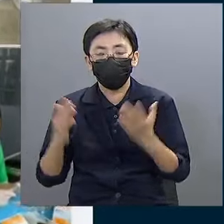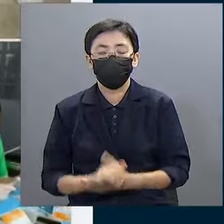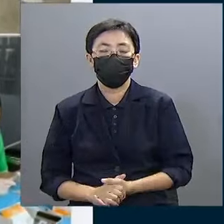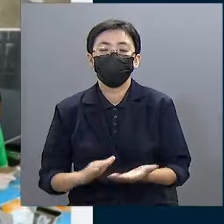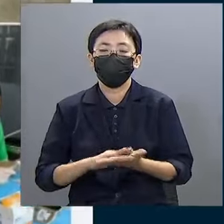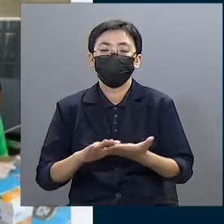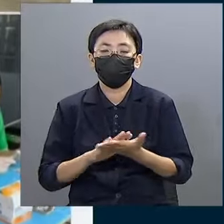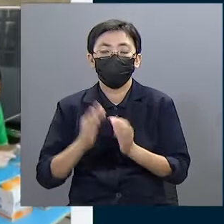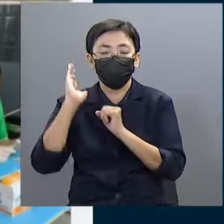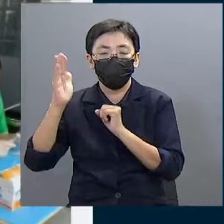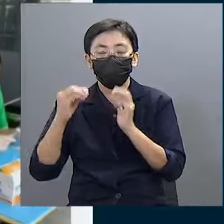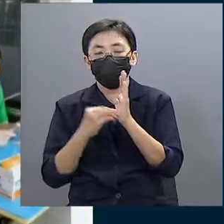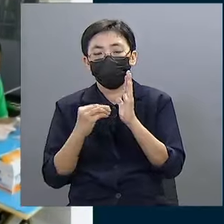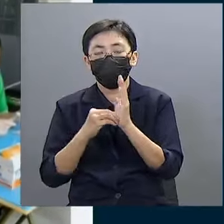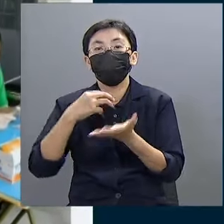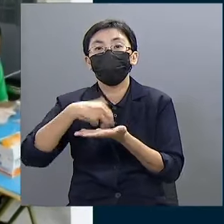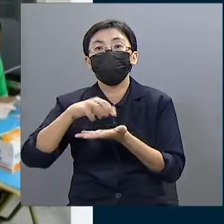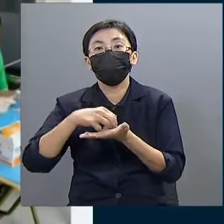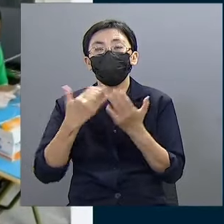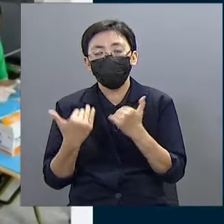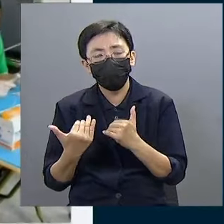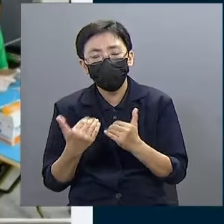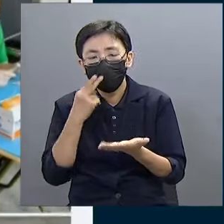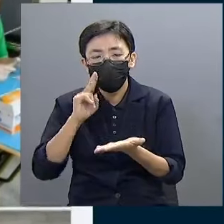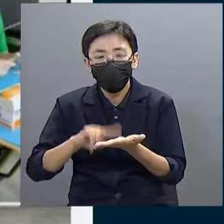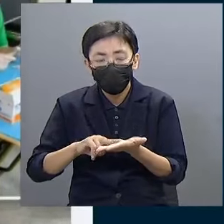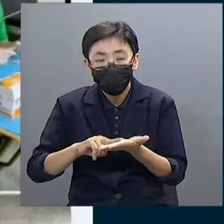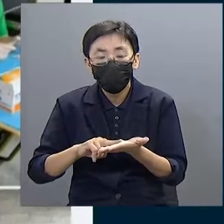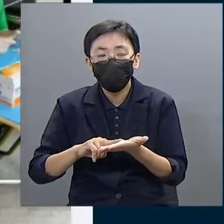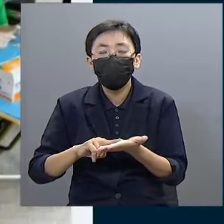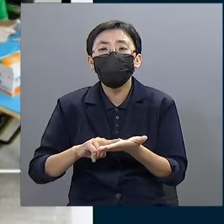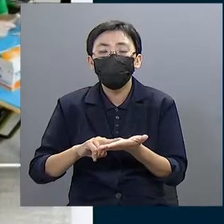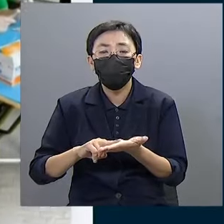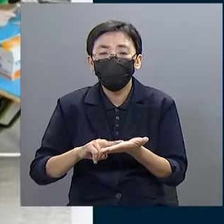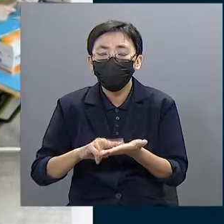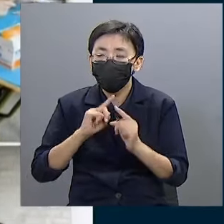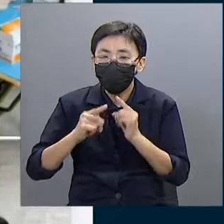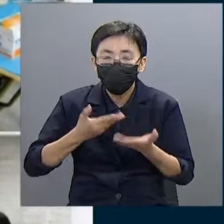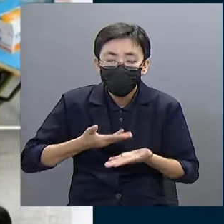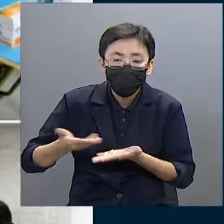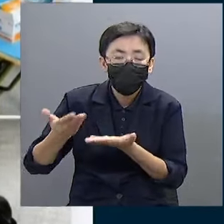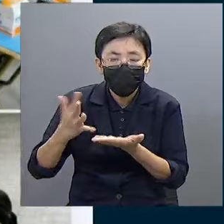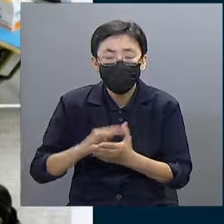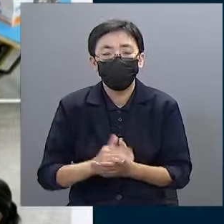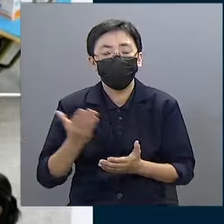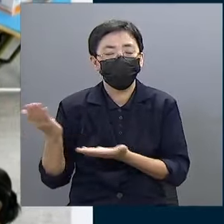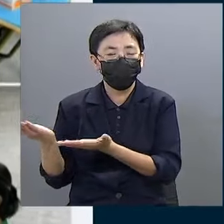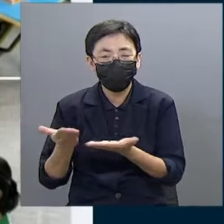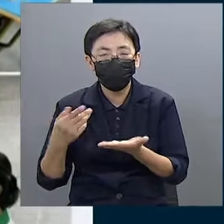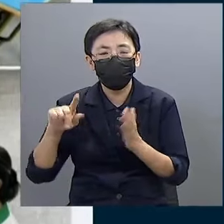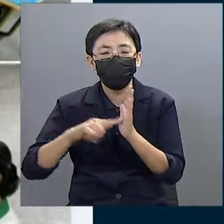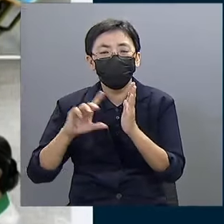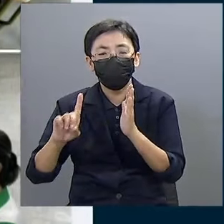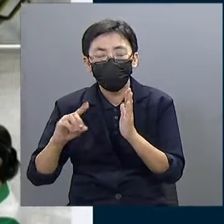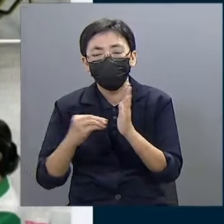กทมบอกว่าก็ยังไม่เห็นหนังสือเชิญจากผู้ว่ามหาหรือตรงแต่ว่าเป็นการเชิญปลัดกทมหารือเกี่ยวกับเรื่องของ